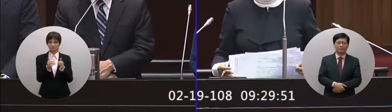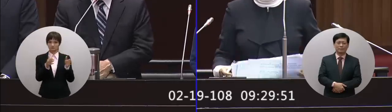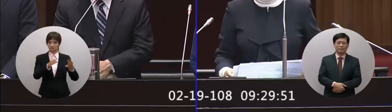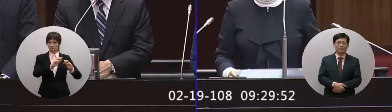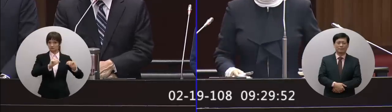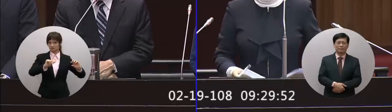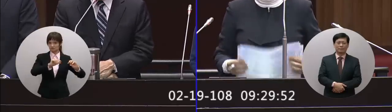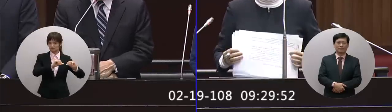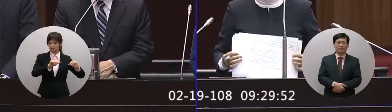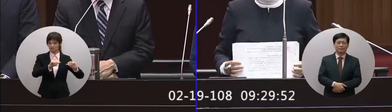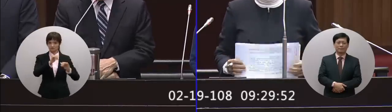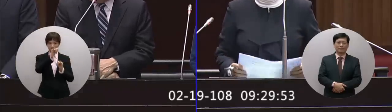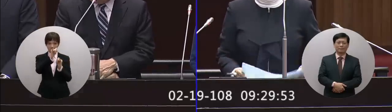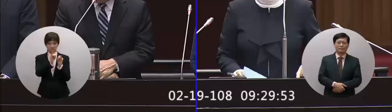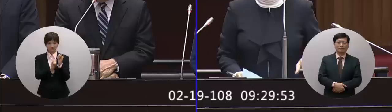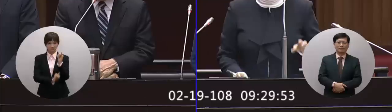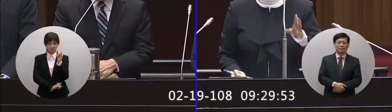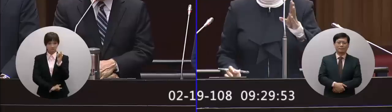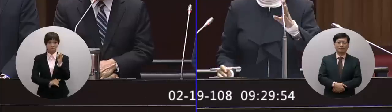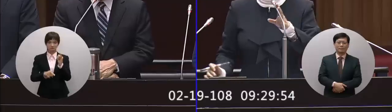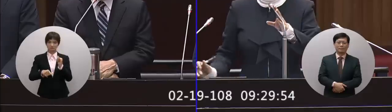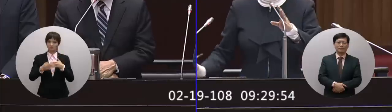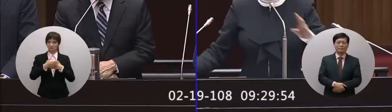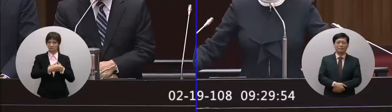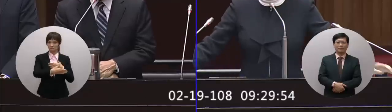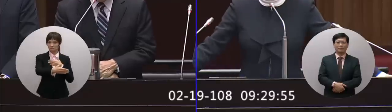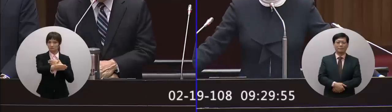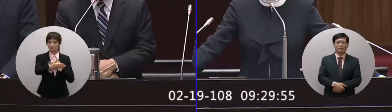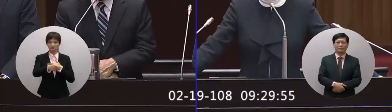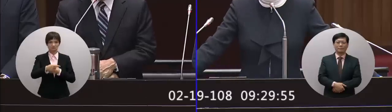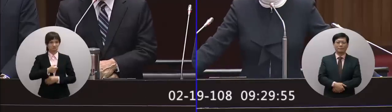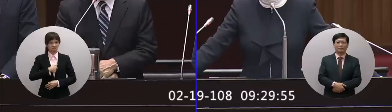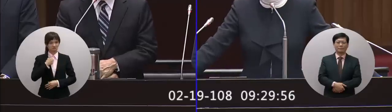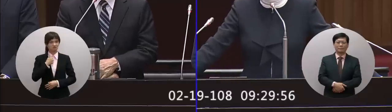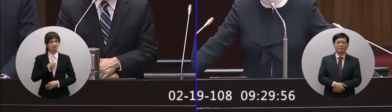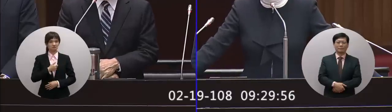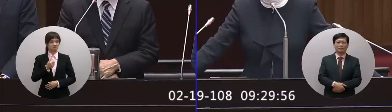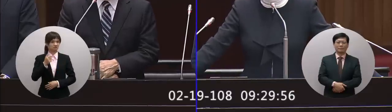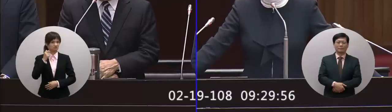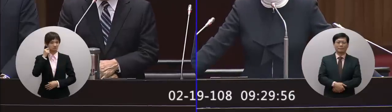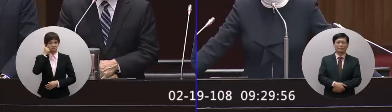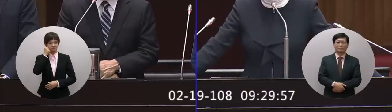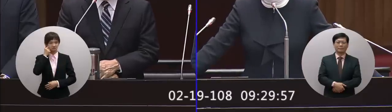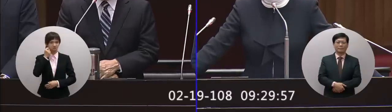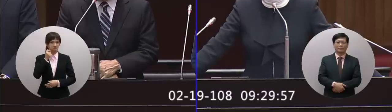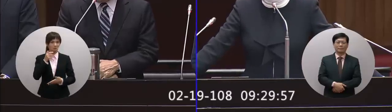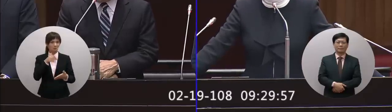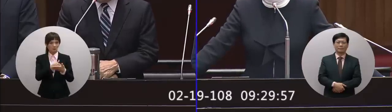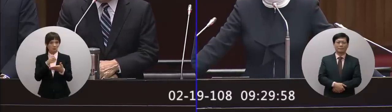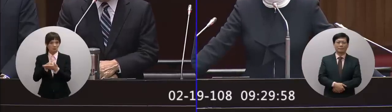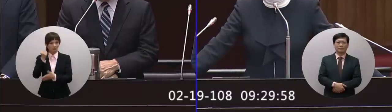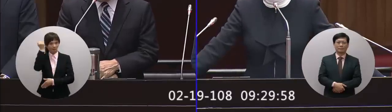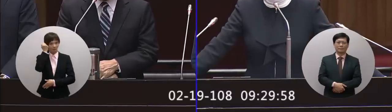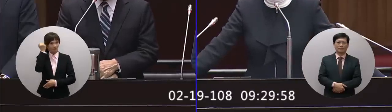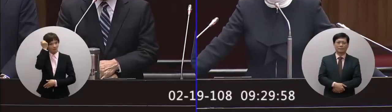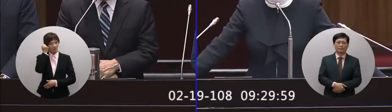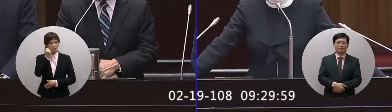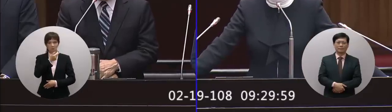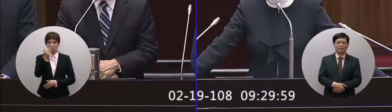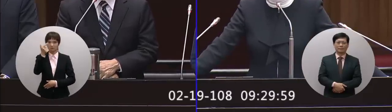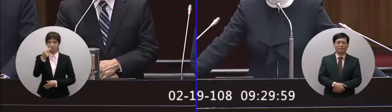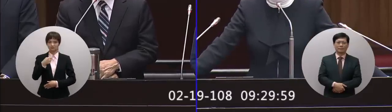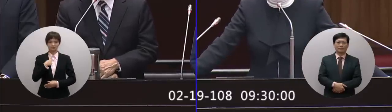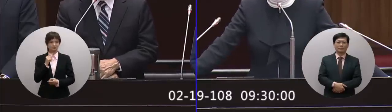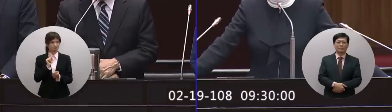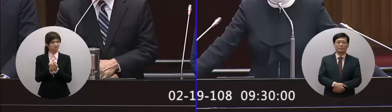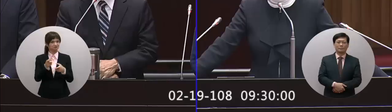在历史上的走过程中，其实是受尽痛苦，很对他们实在是